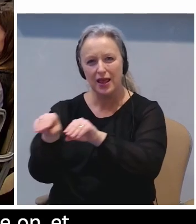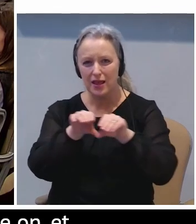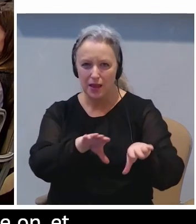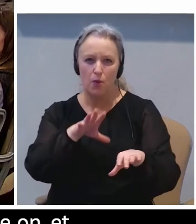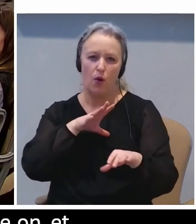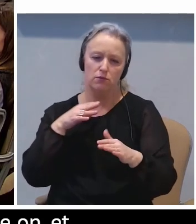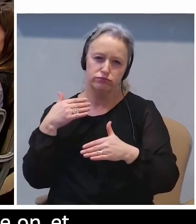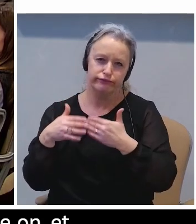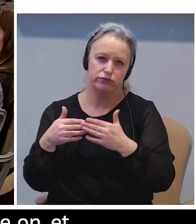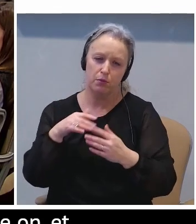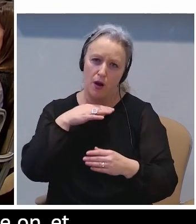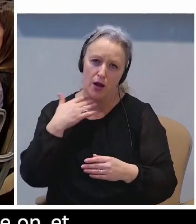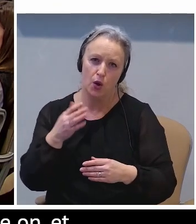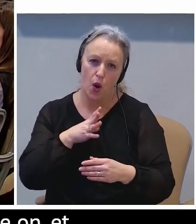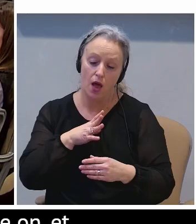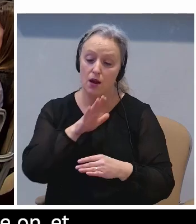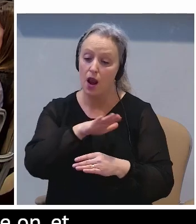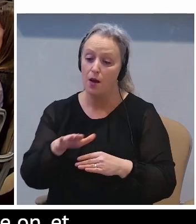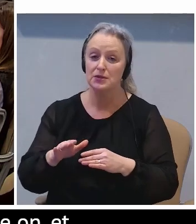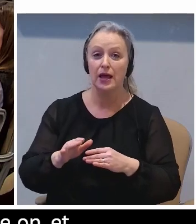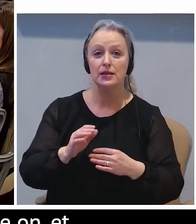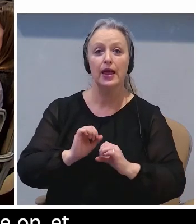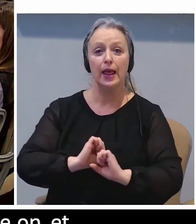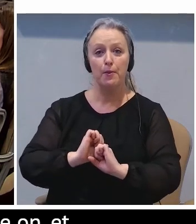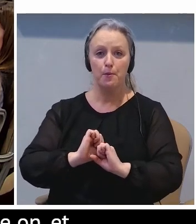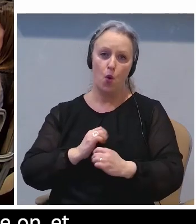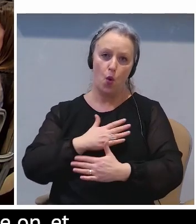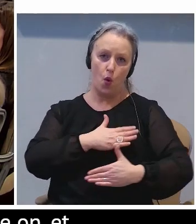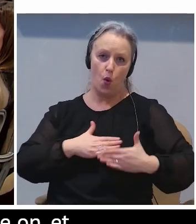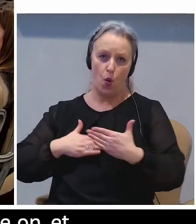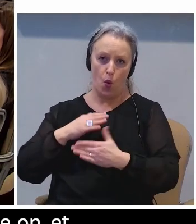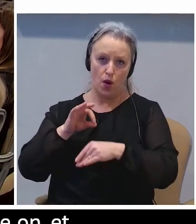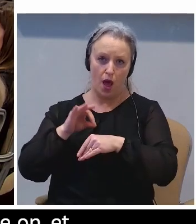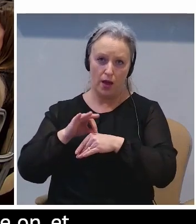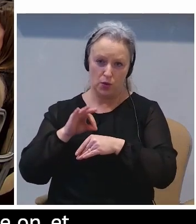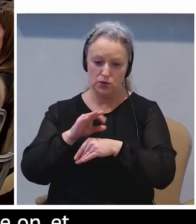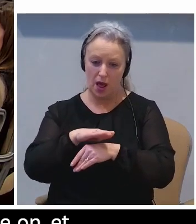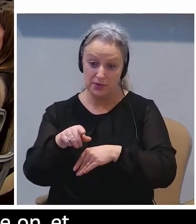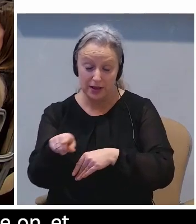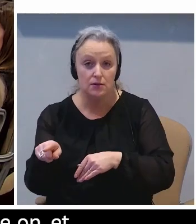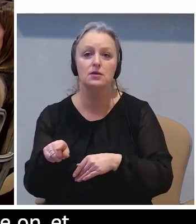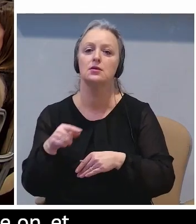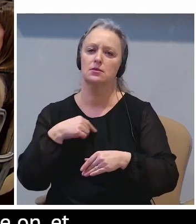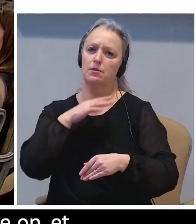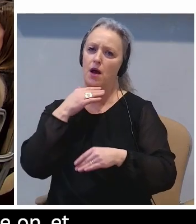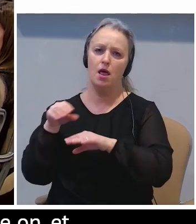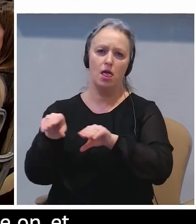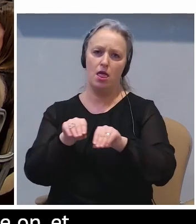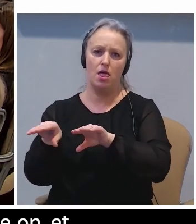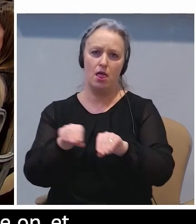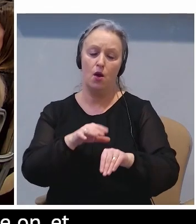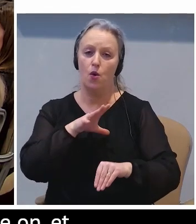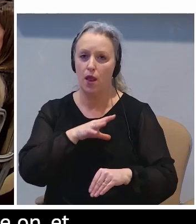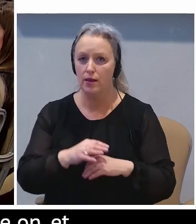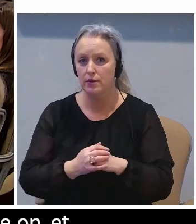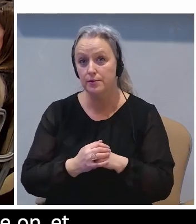lastele ja immuunhaigustega lastele. Kui oled minu patsient, siis on